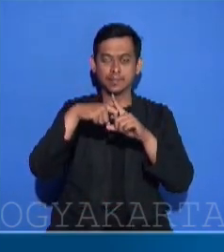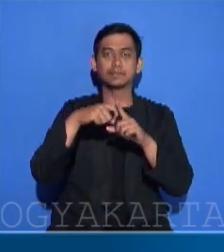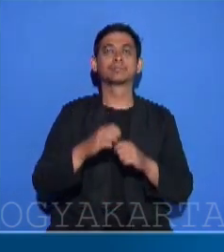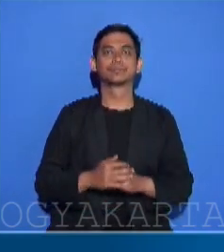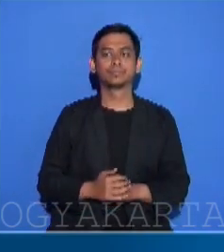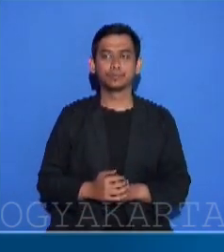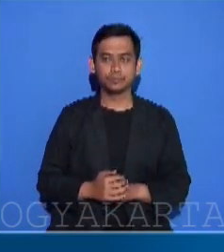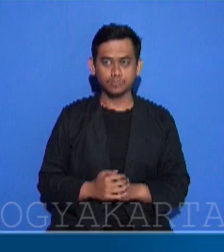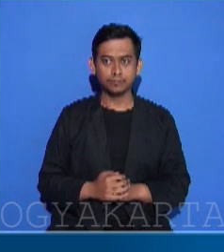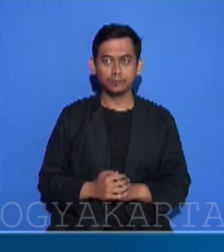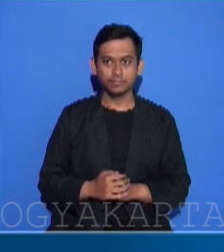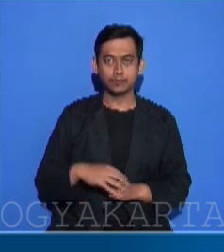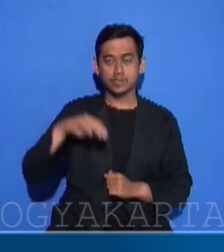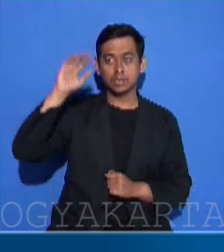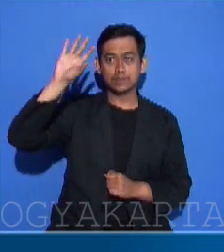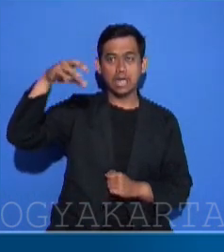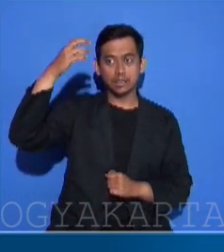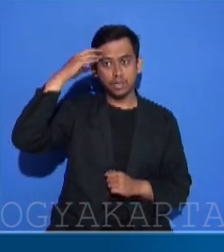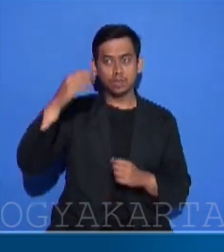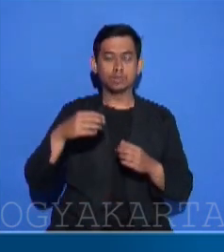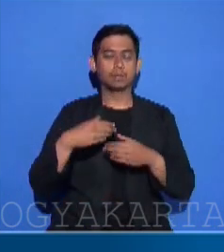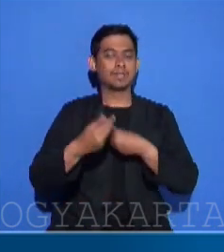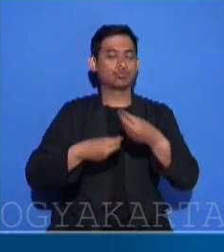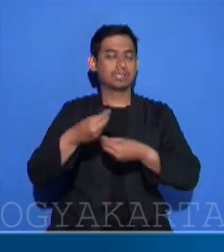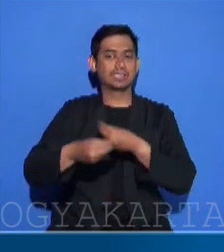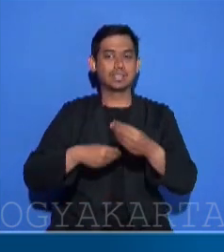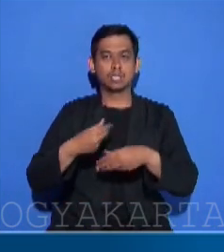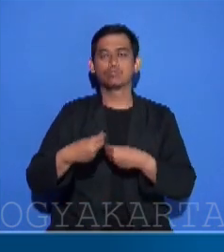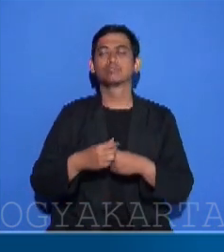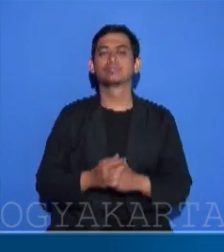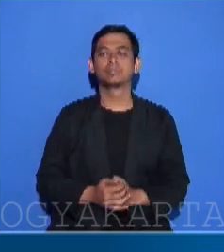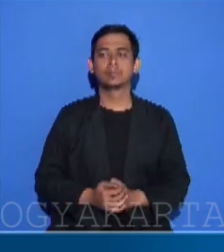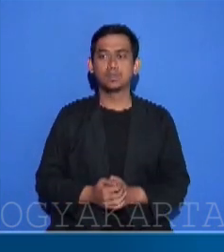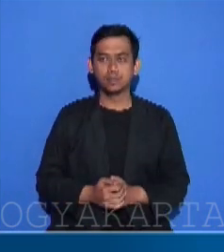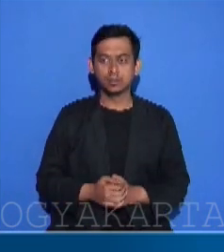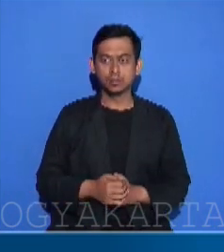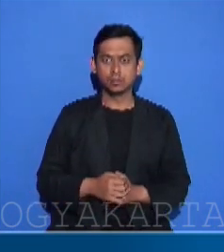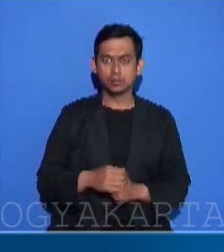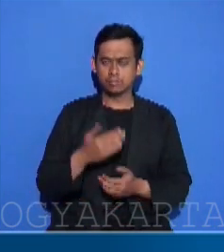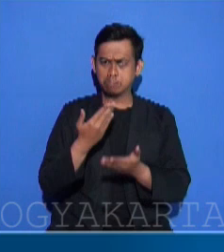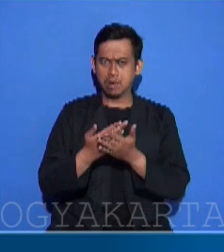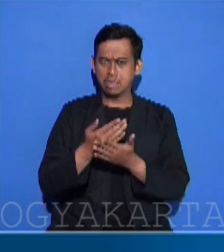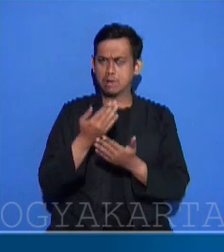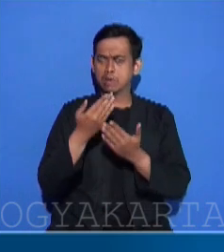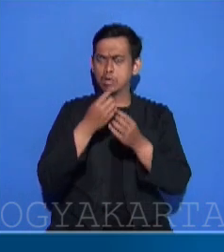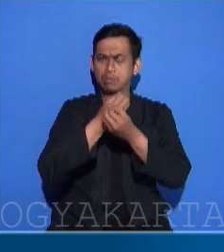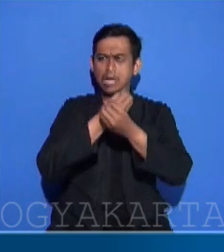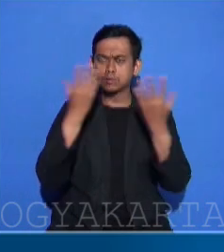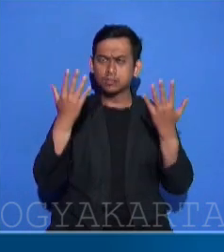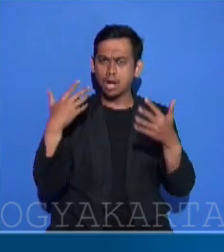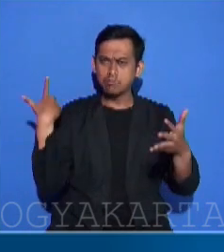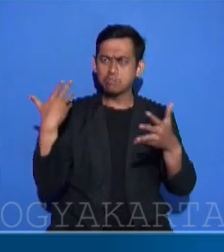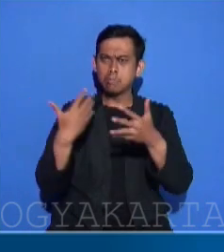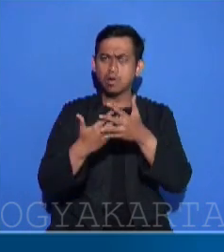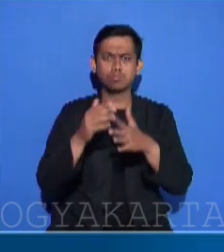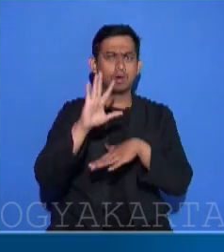BPSK Dinas Perindustrian dan Perdagangan DIY. Mereka datang untuk meminta kejelasan terkait nasib yang selama 10 tahun